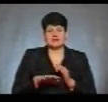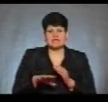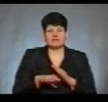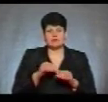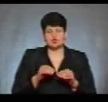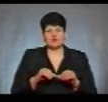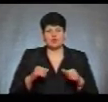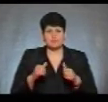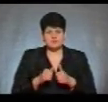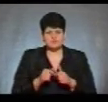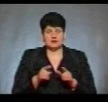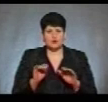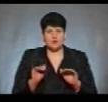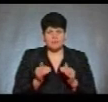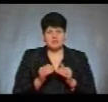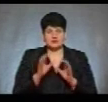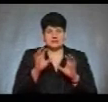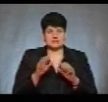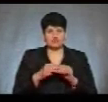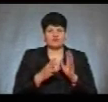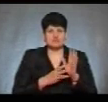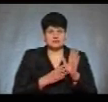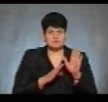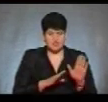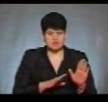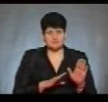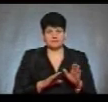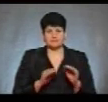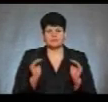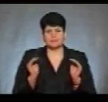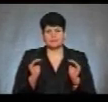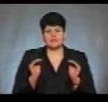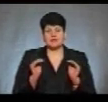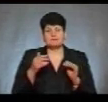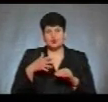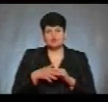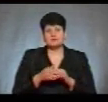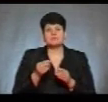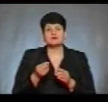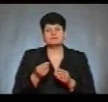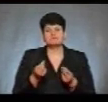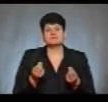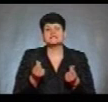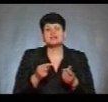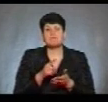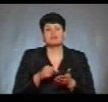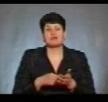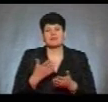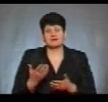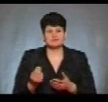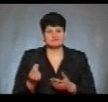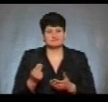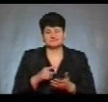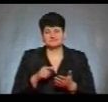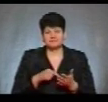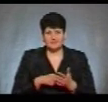вони обмежуються законом 18, так? От, тобто невисокий рівень. І ми розуміємо ціну питання, так, якщо говорити. Ціна питання, на